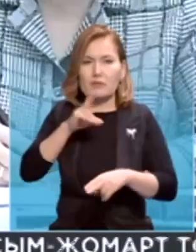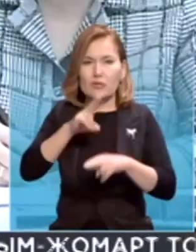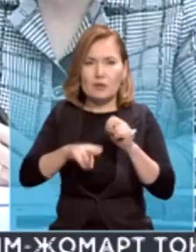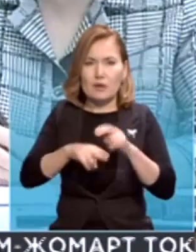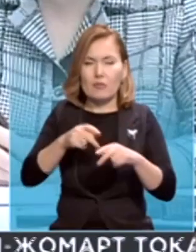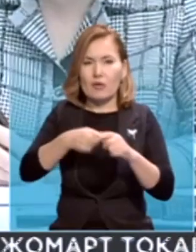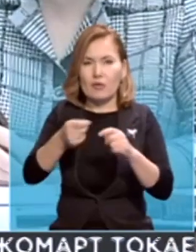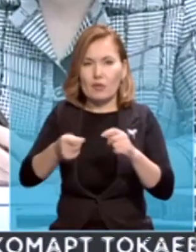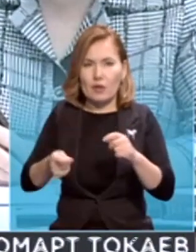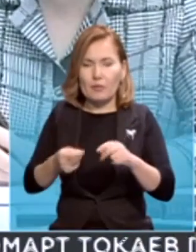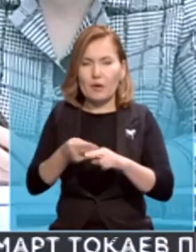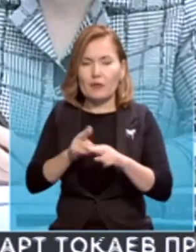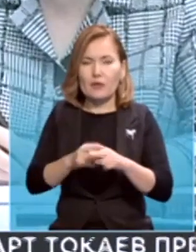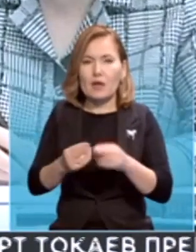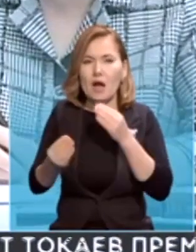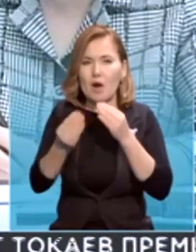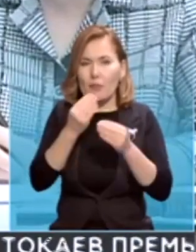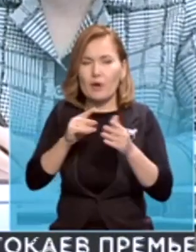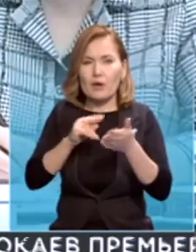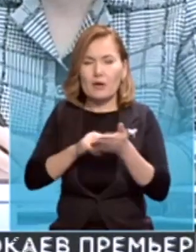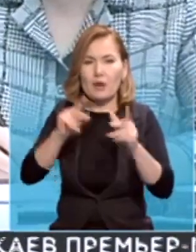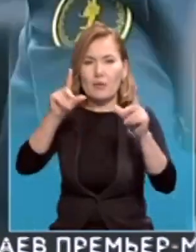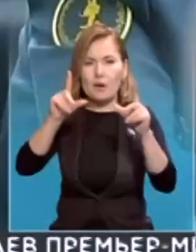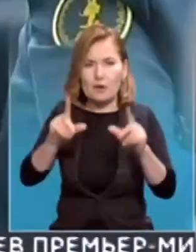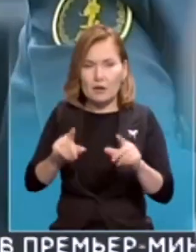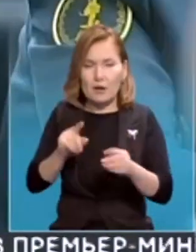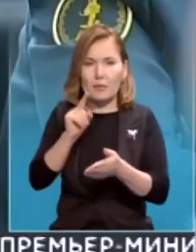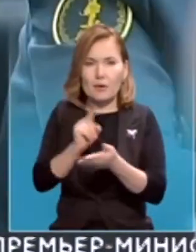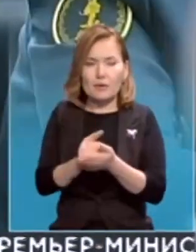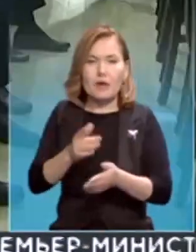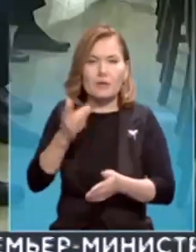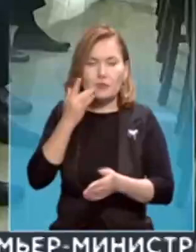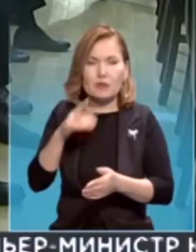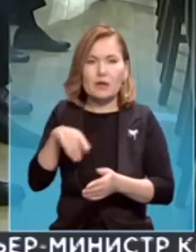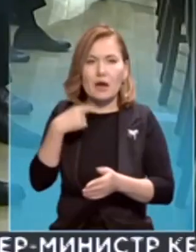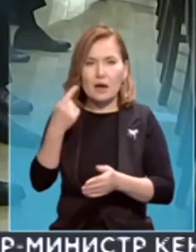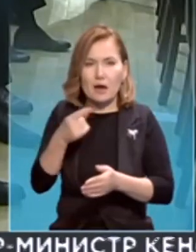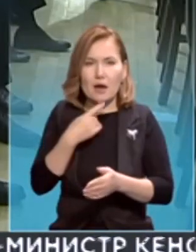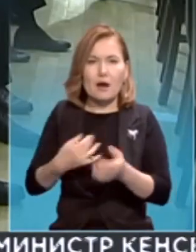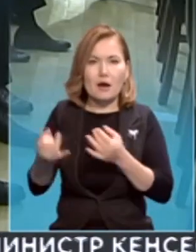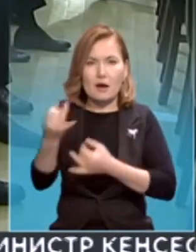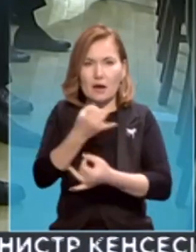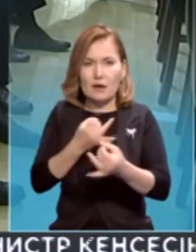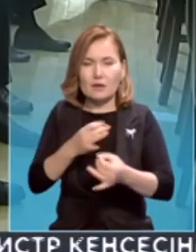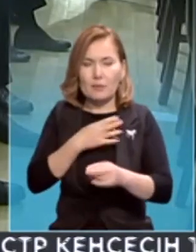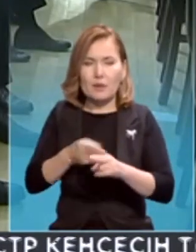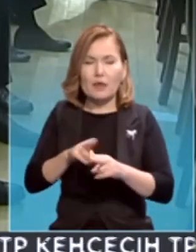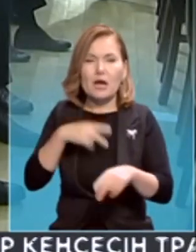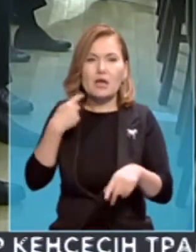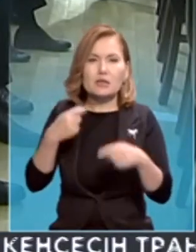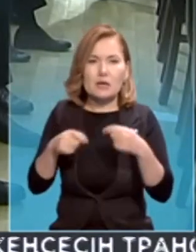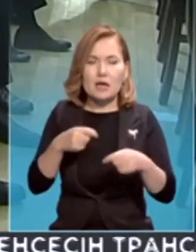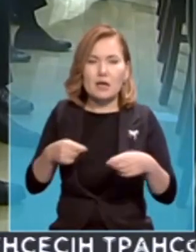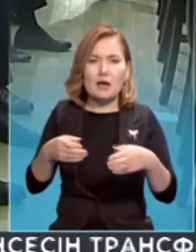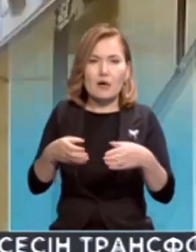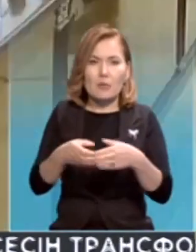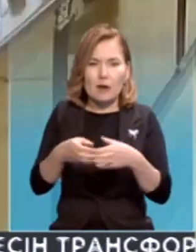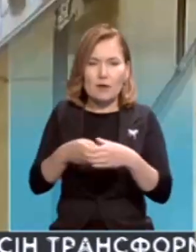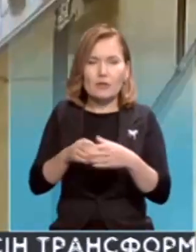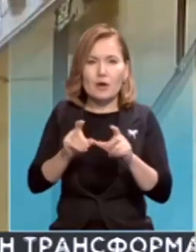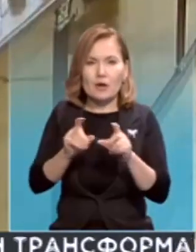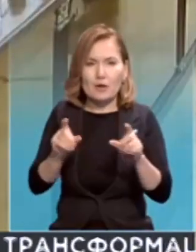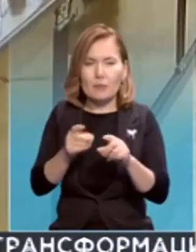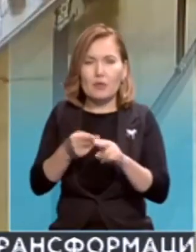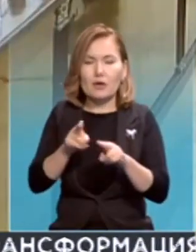төмендету, қажетсіз делдалдан арылу туралы біз бірнеше рет айттық. Сауда желілерін қолжетімді